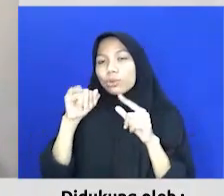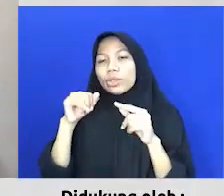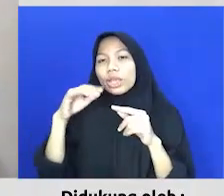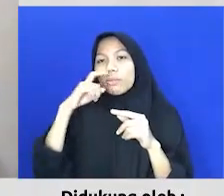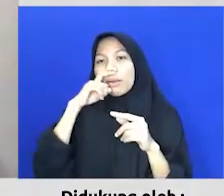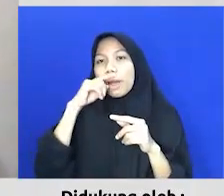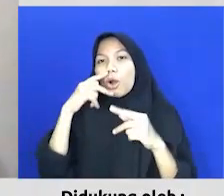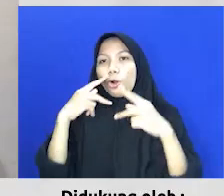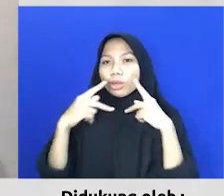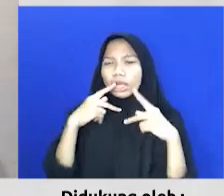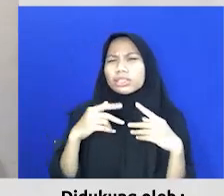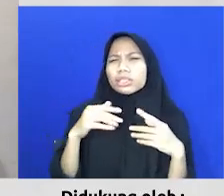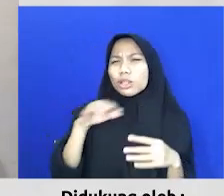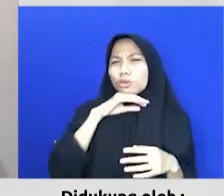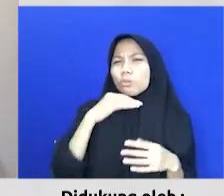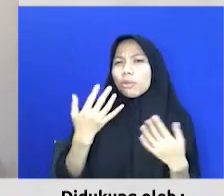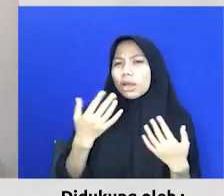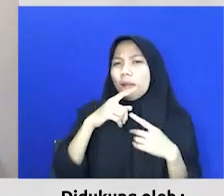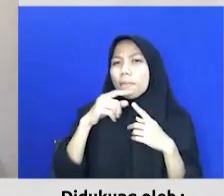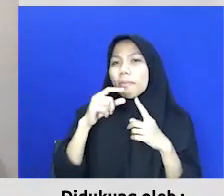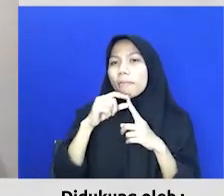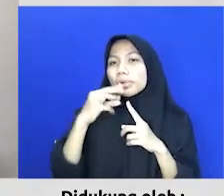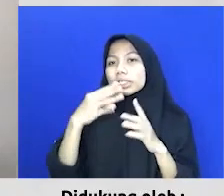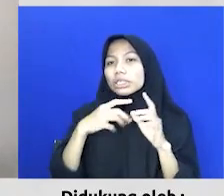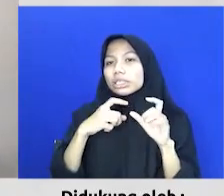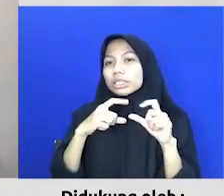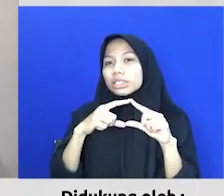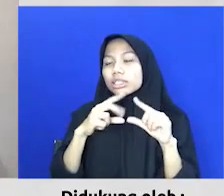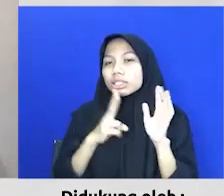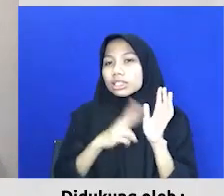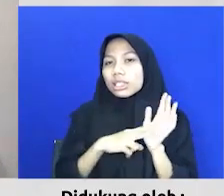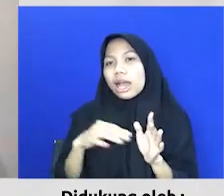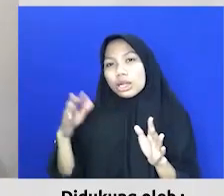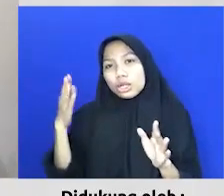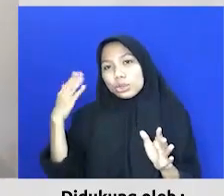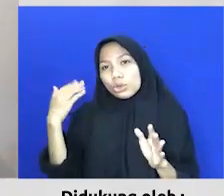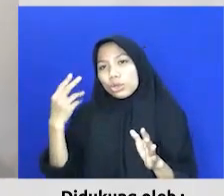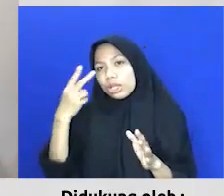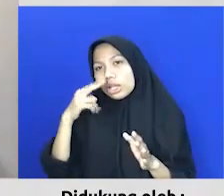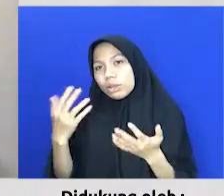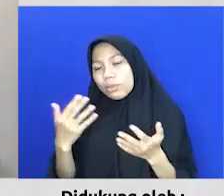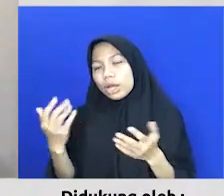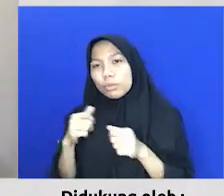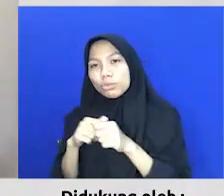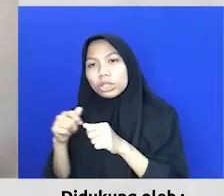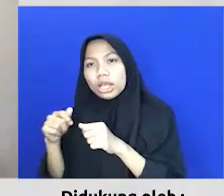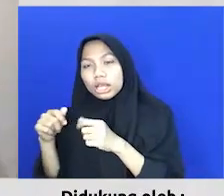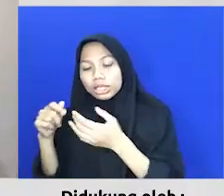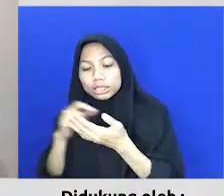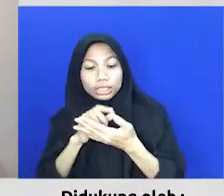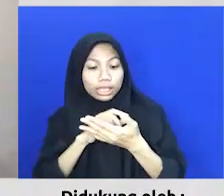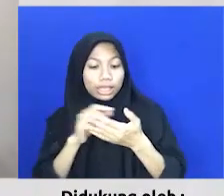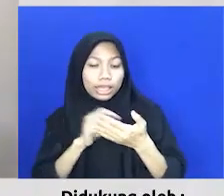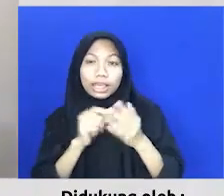itu gitu? Apa karena dia di UCLA gitu? Apakah betul? Apakah karena itu gitu? Apakah karena dia jadi lompat gitu